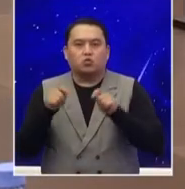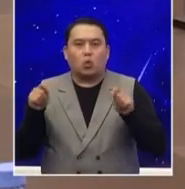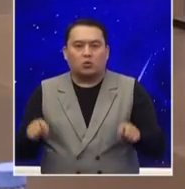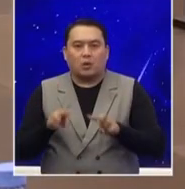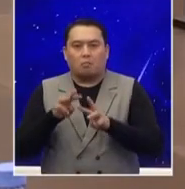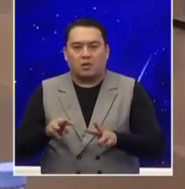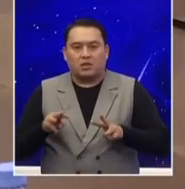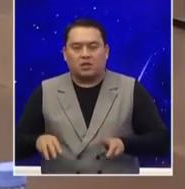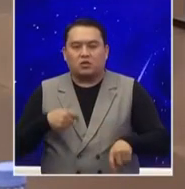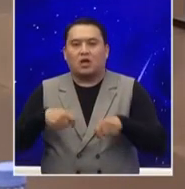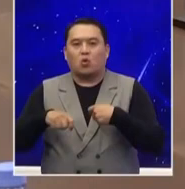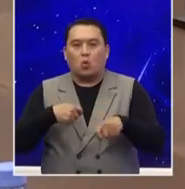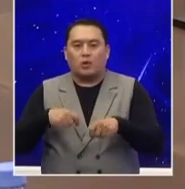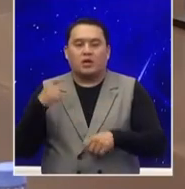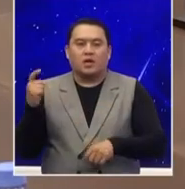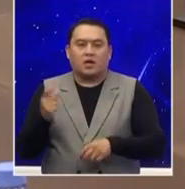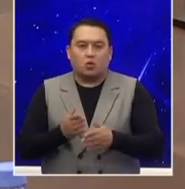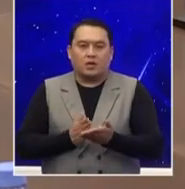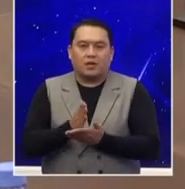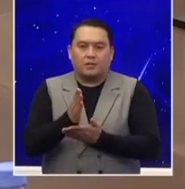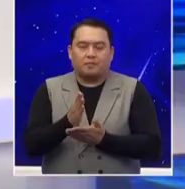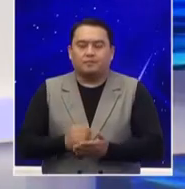торговли федерации